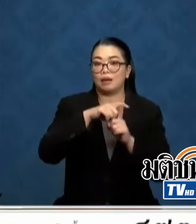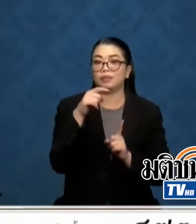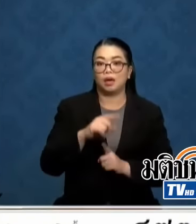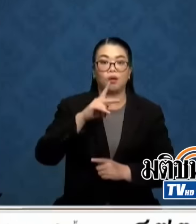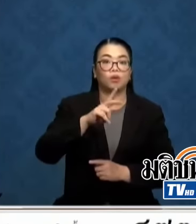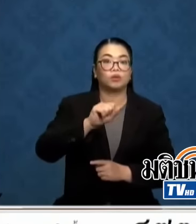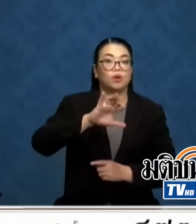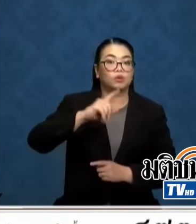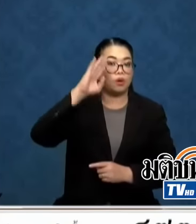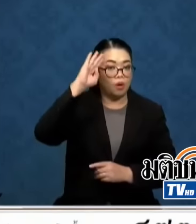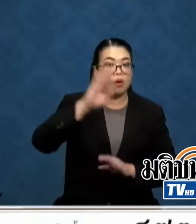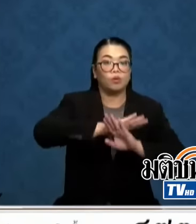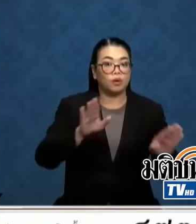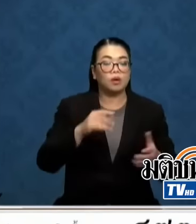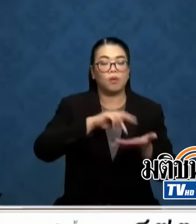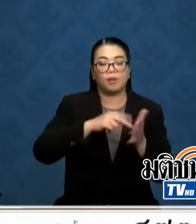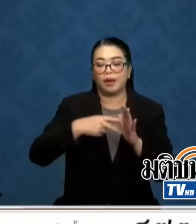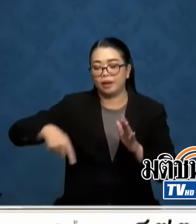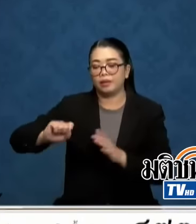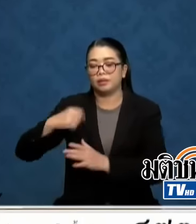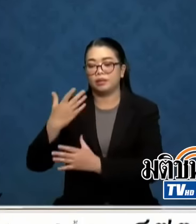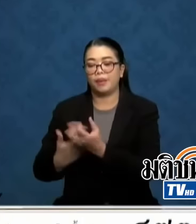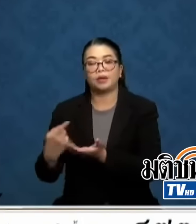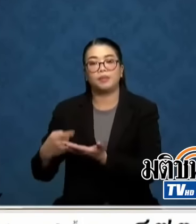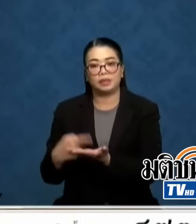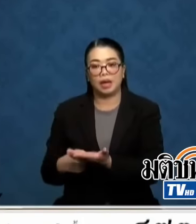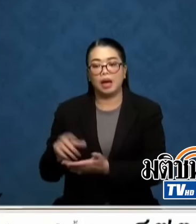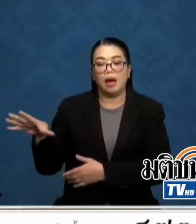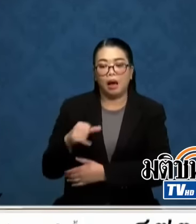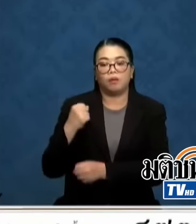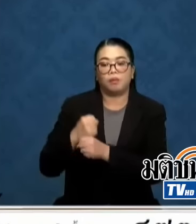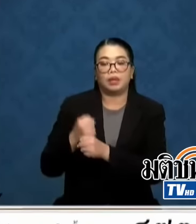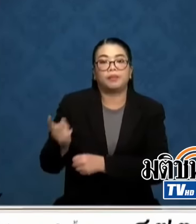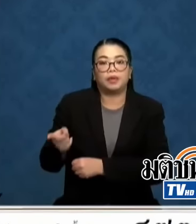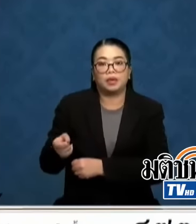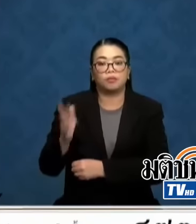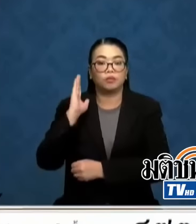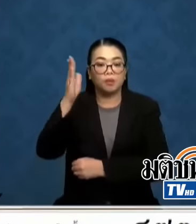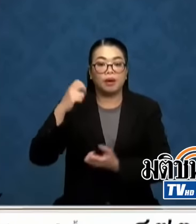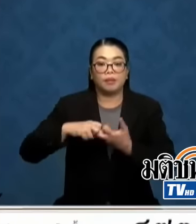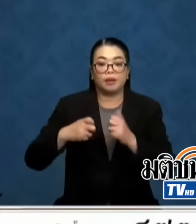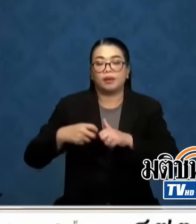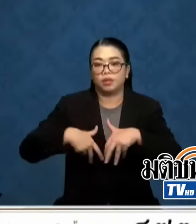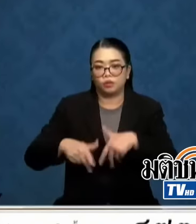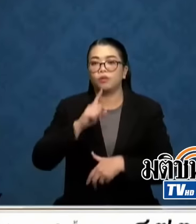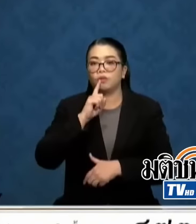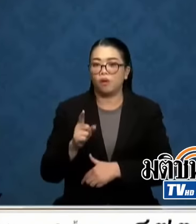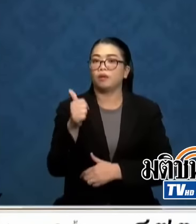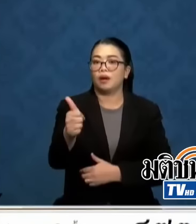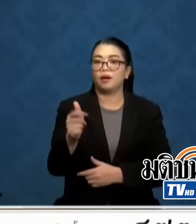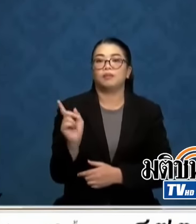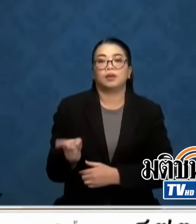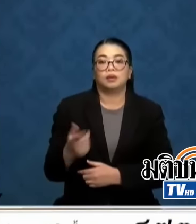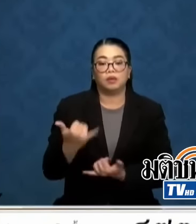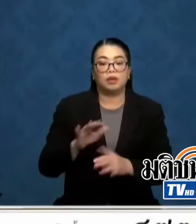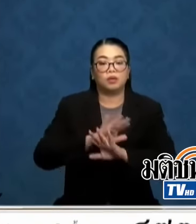ภายใน 120วันท่านประธานครับเพราะว่าสวเพิ่งพิจารณาเสร็จเมื่อวานคำสั่งอีกฉบับนึงนะครับที่จำเป็นต้องมีการ